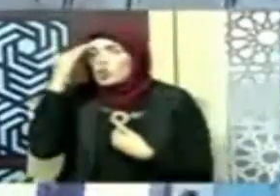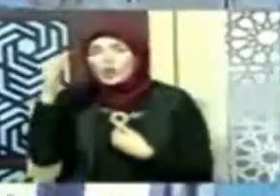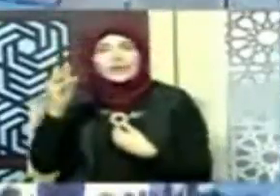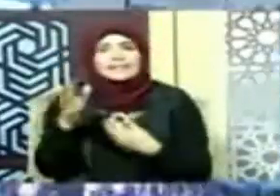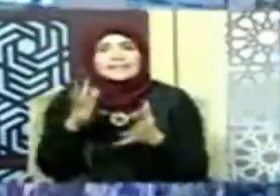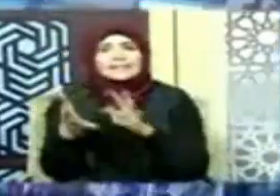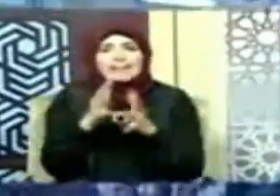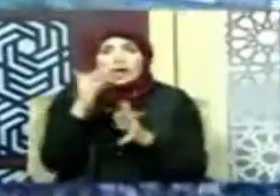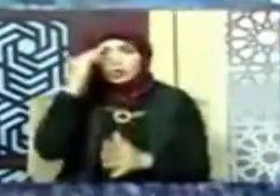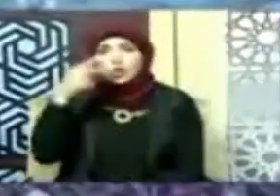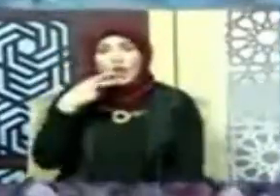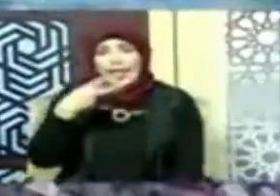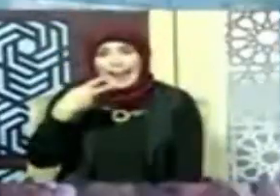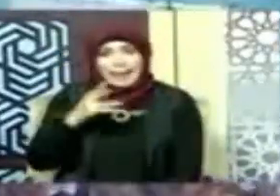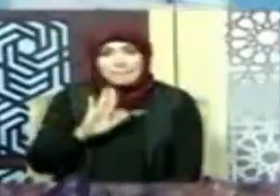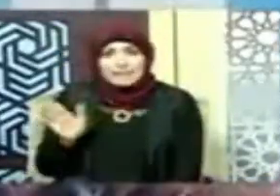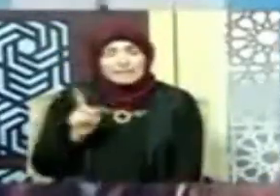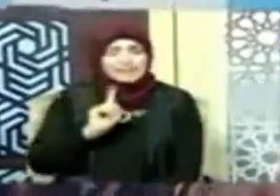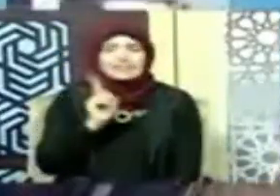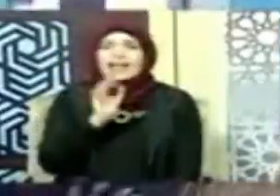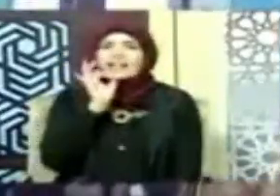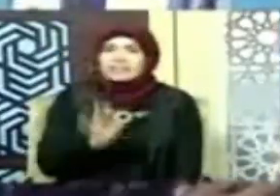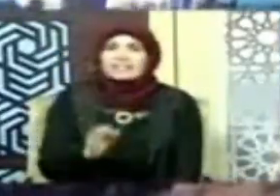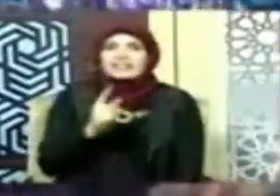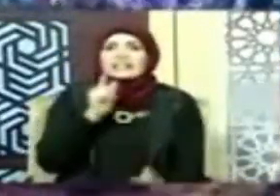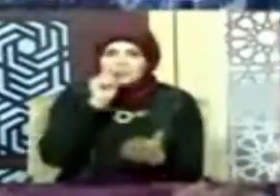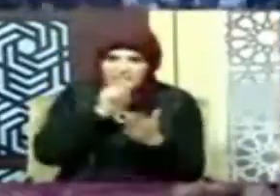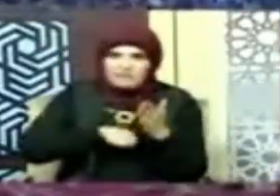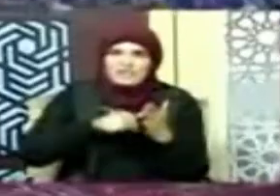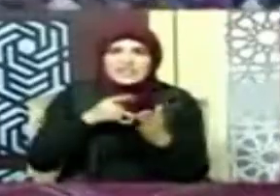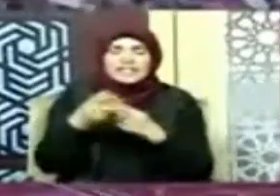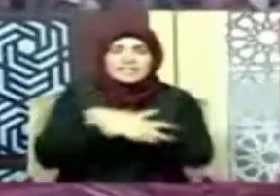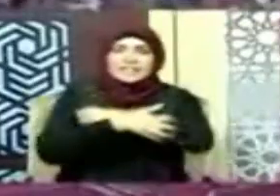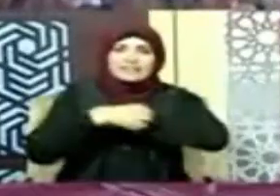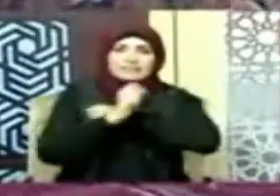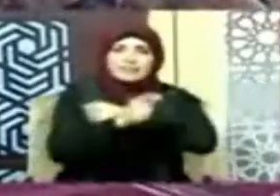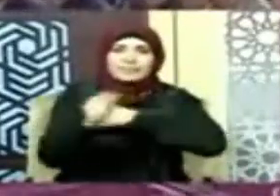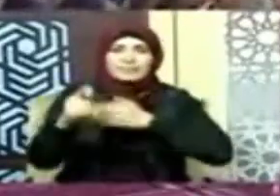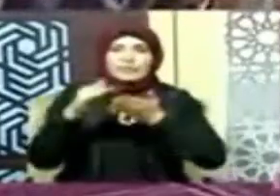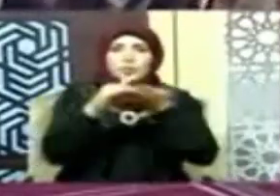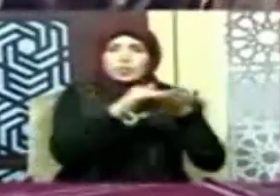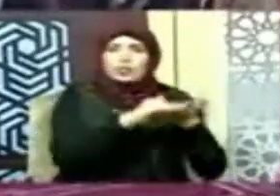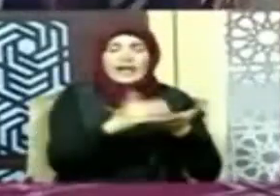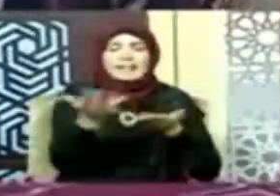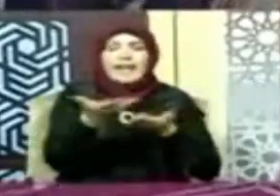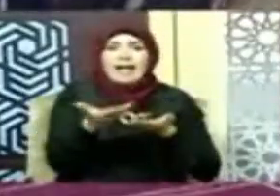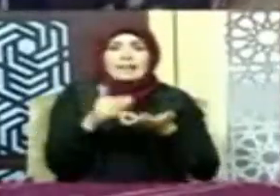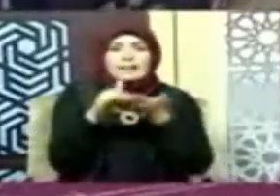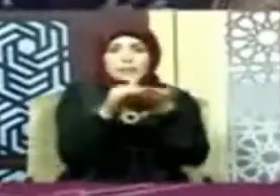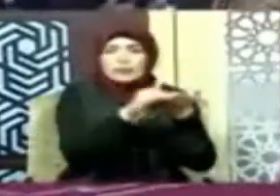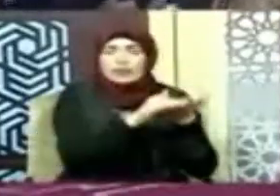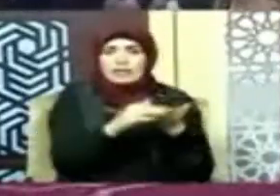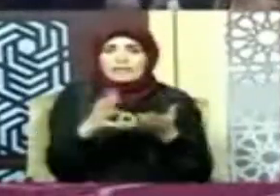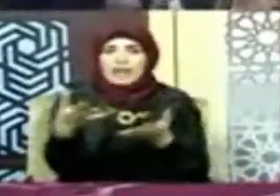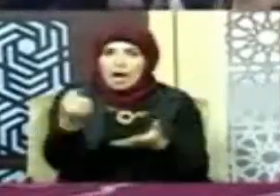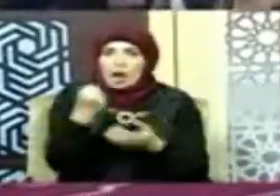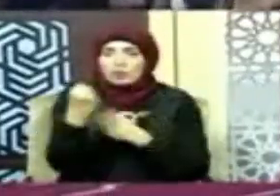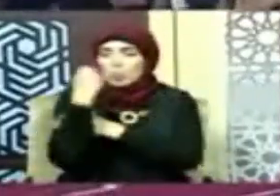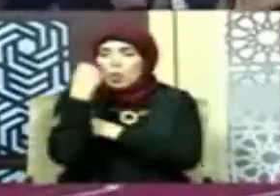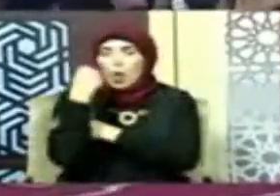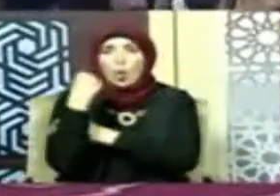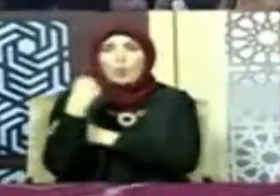في مساعدة الضعيف وزوي الحاجات وأن تأخذ بقوة